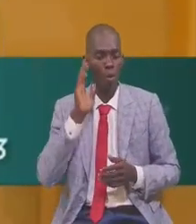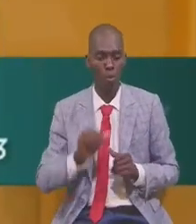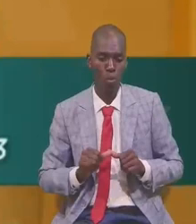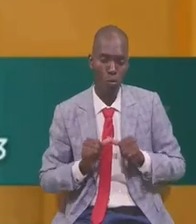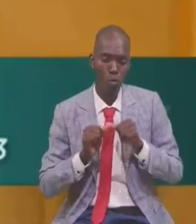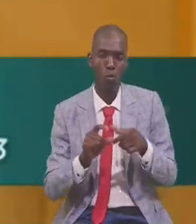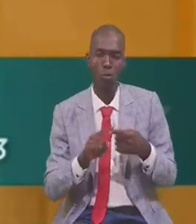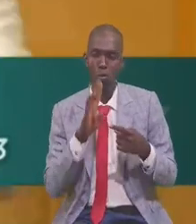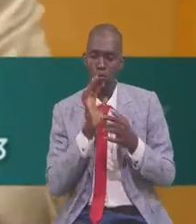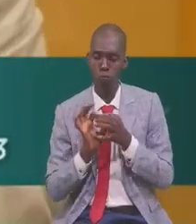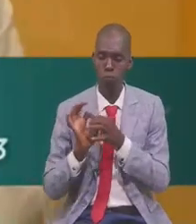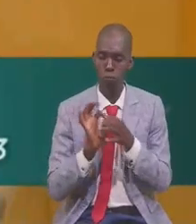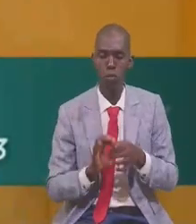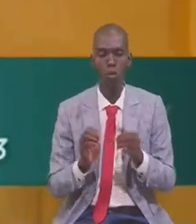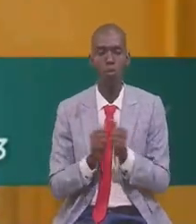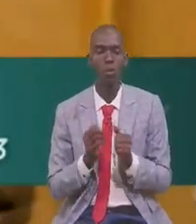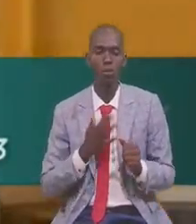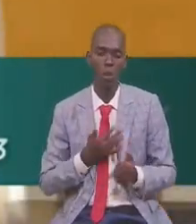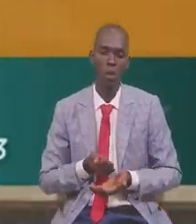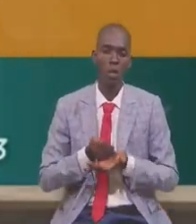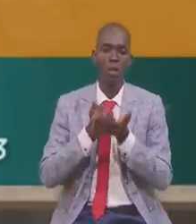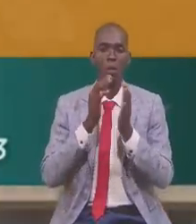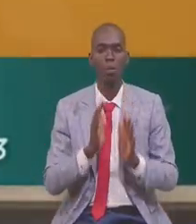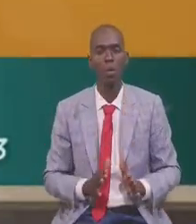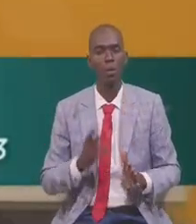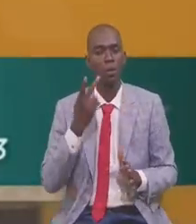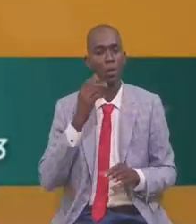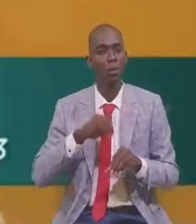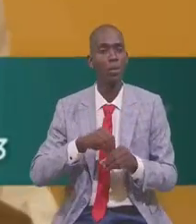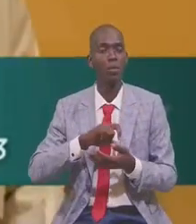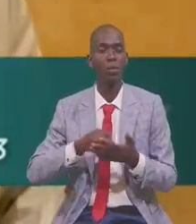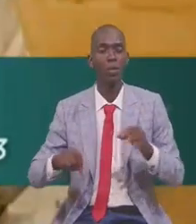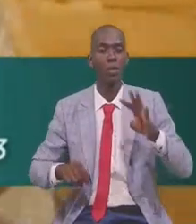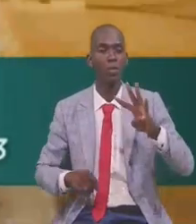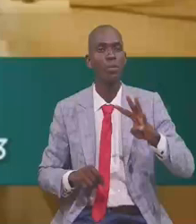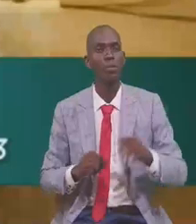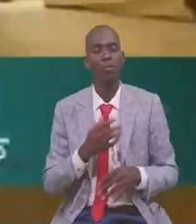au bienfaiteur. Verset 4.